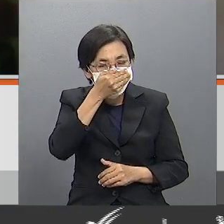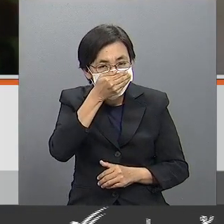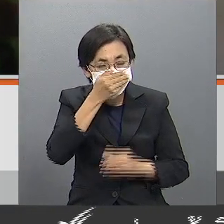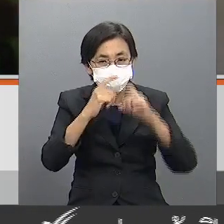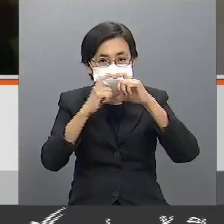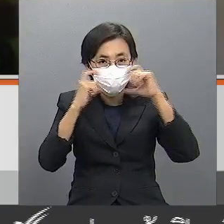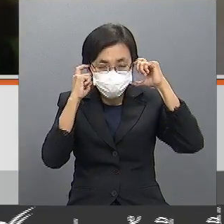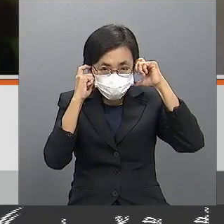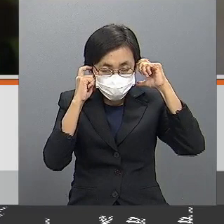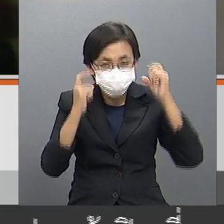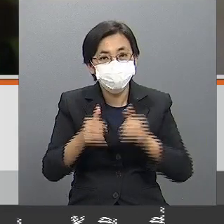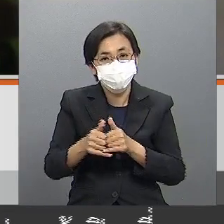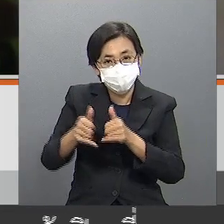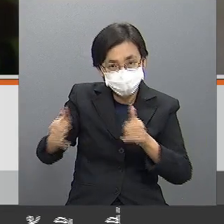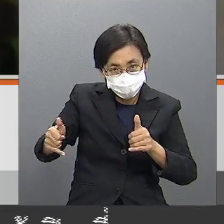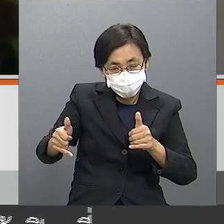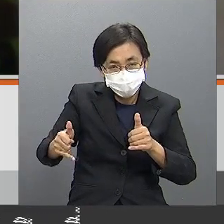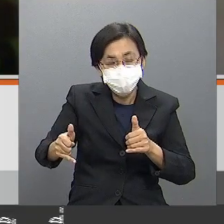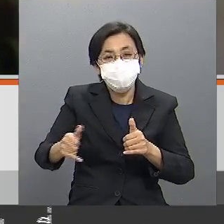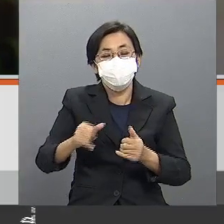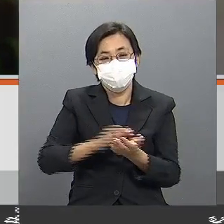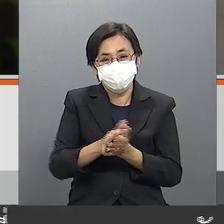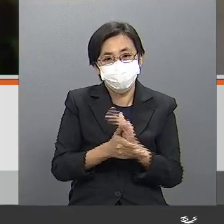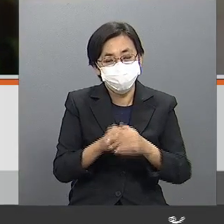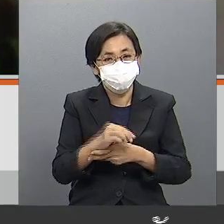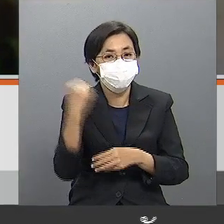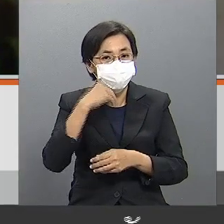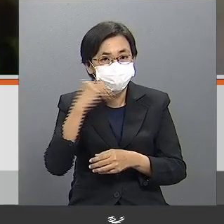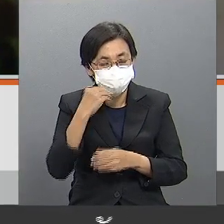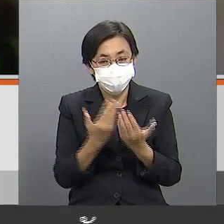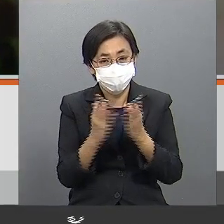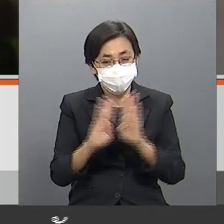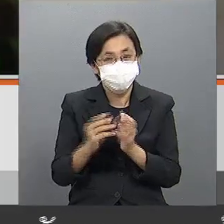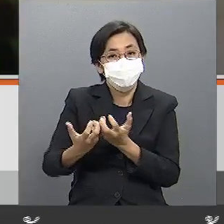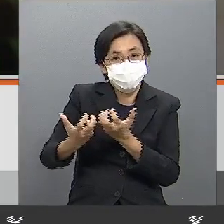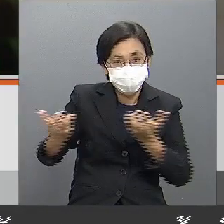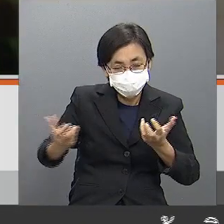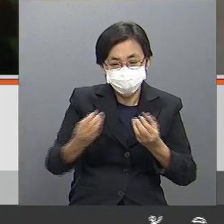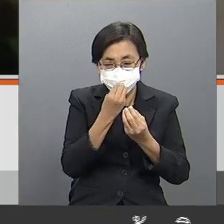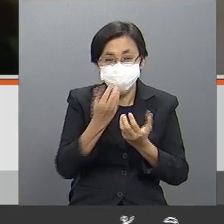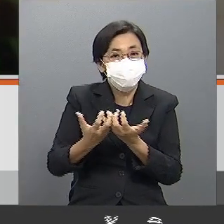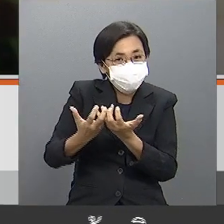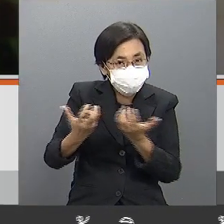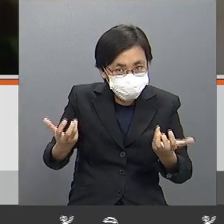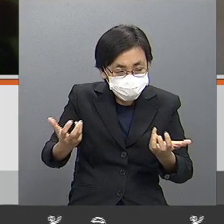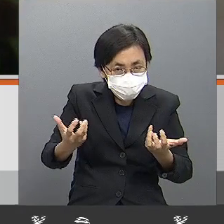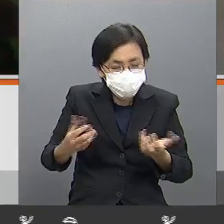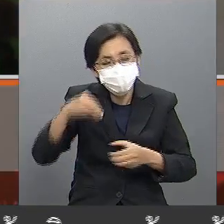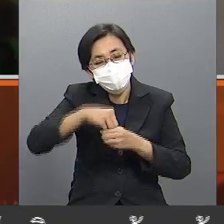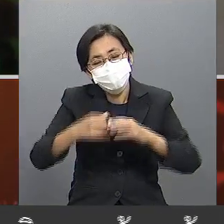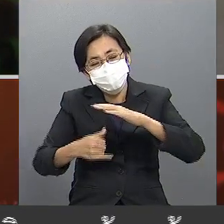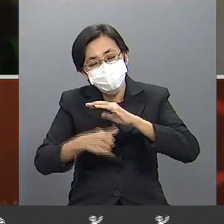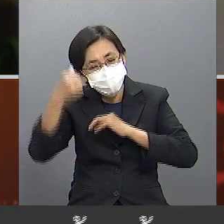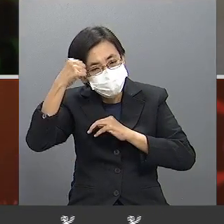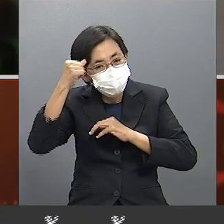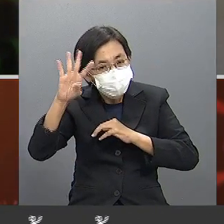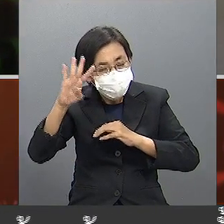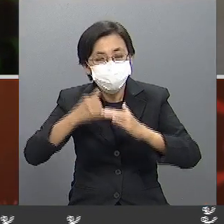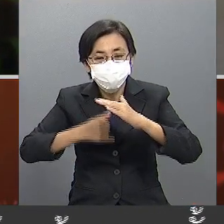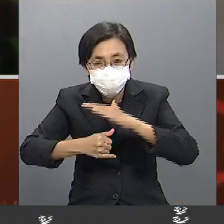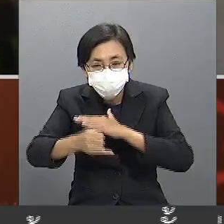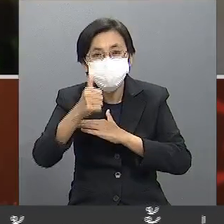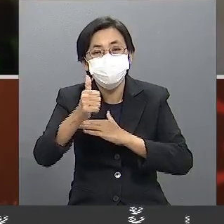นค่ะอย่างไรก็ตามค่ะผู้ที่รักษาตัวจนกลับบ้านได้แล้วยังคงต้องกักตัวในบ้านอีก14วันโดยมีเจ้าหน้าที่สาธารณสุขและฝ่ายปกครอง